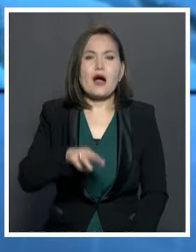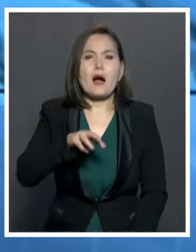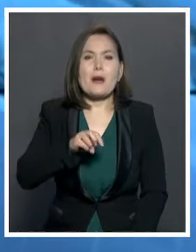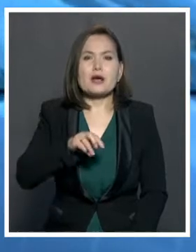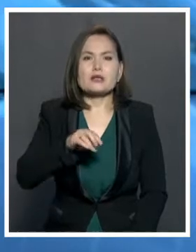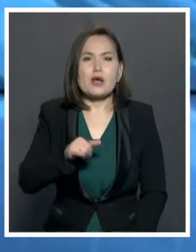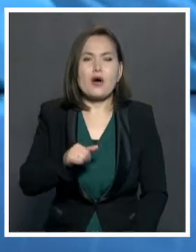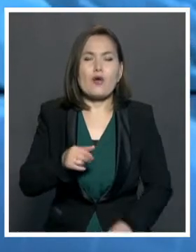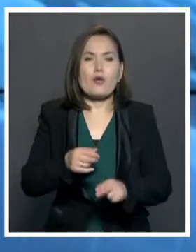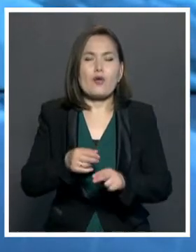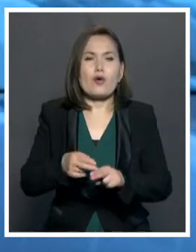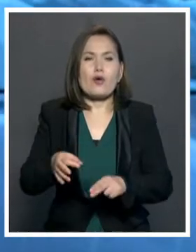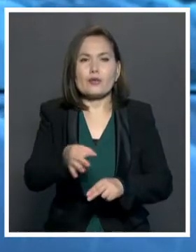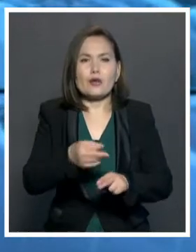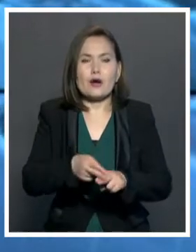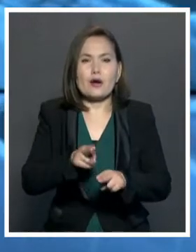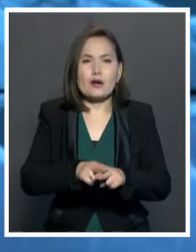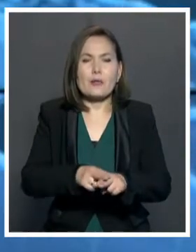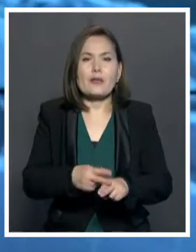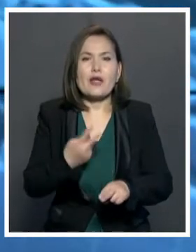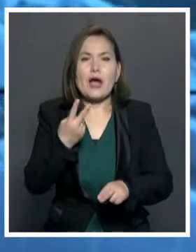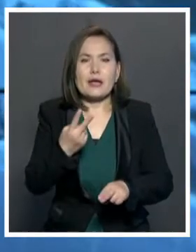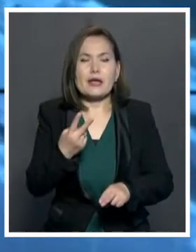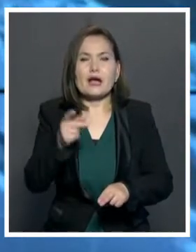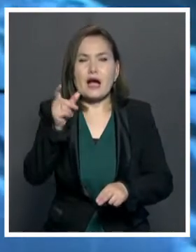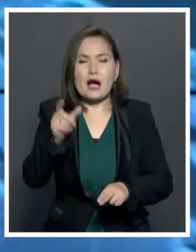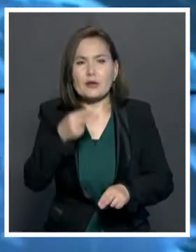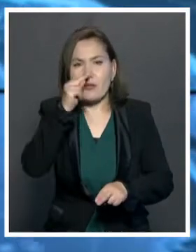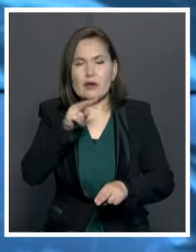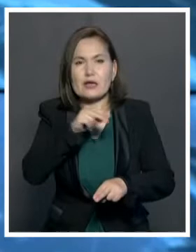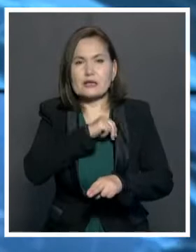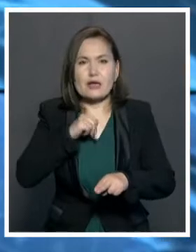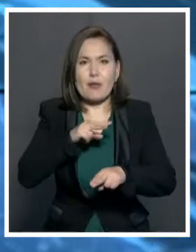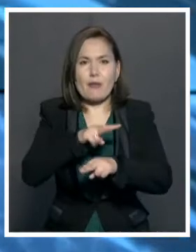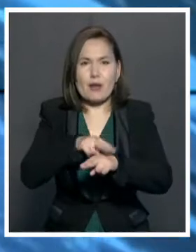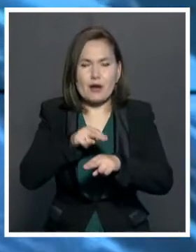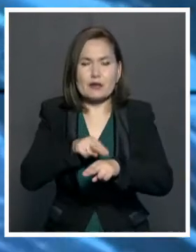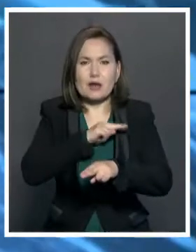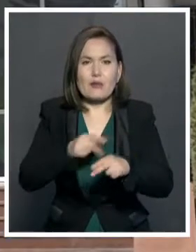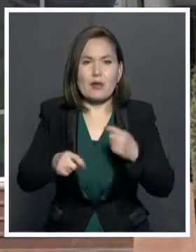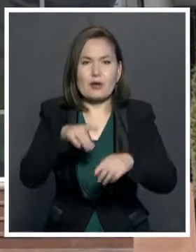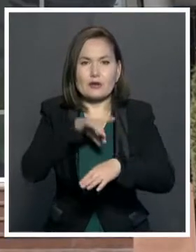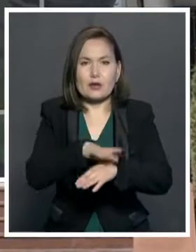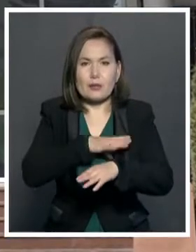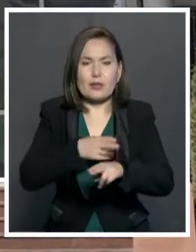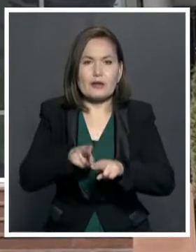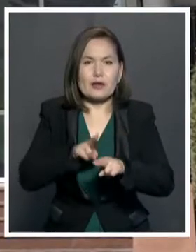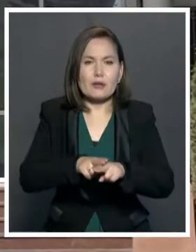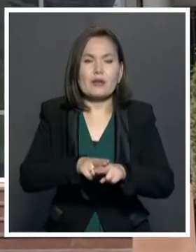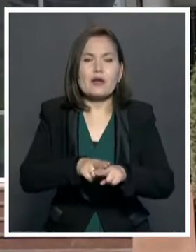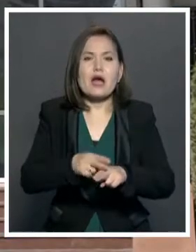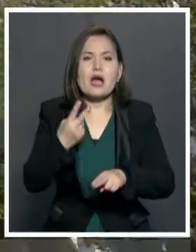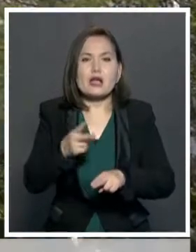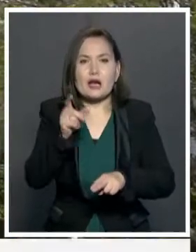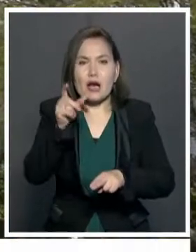Маңғыстауда қаруланған браконьерлердің екеуі ішкі істер қызметкері болып шықты. Олар Маңғыстау ауданының учаскелік инспектор болып жұмыс істеген. Осы оқиғадан кейін